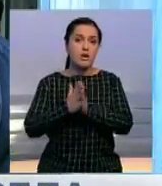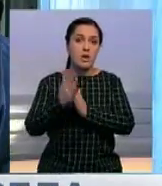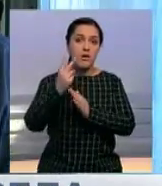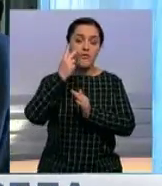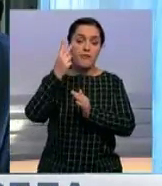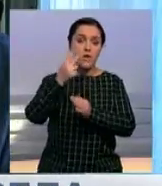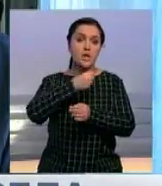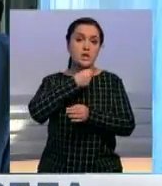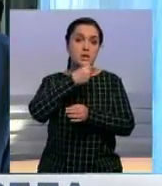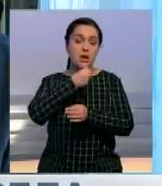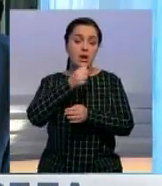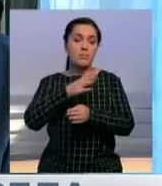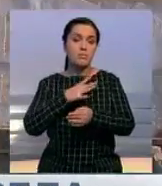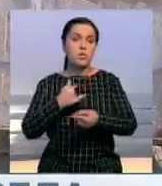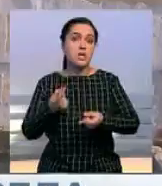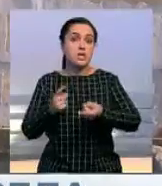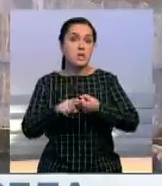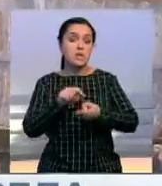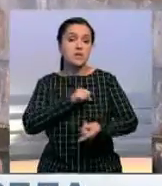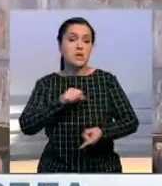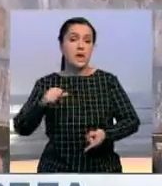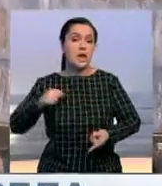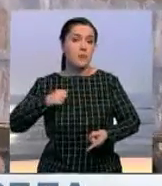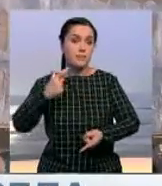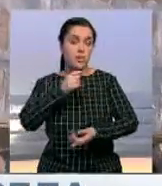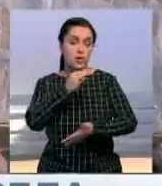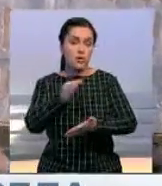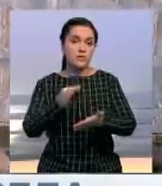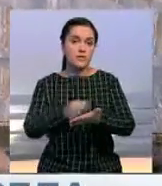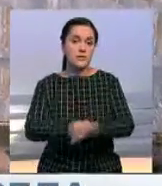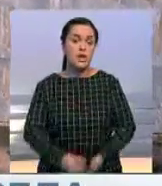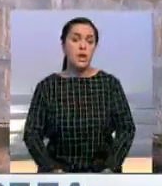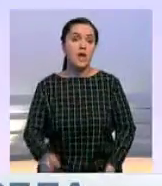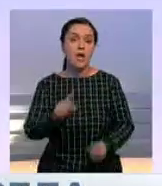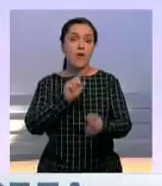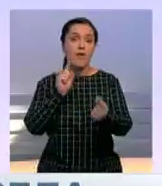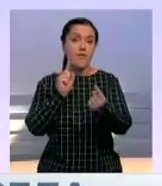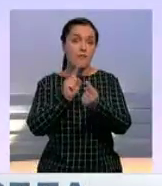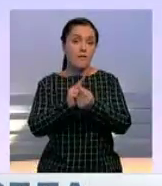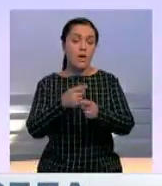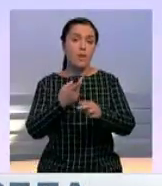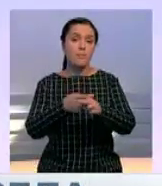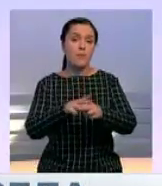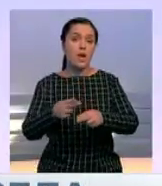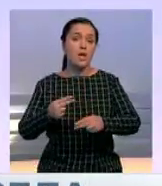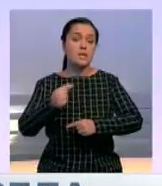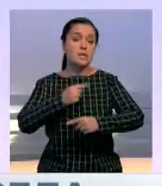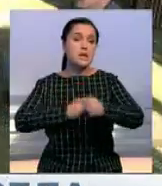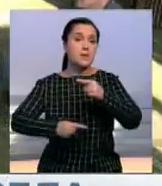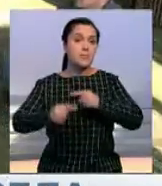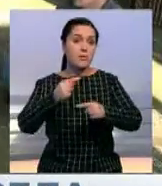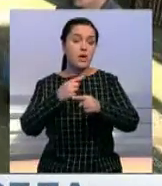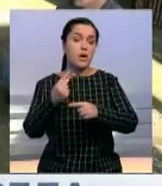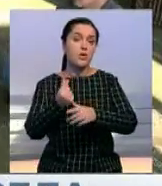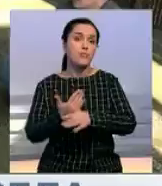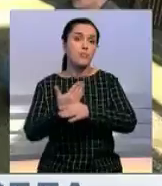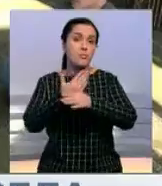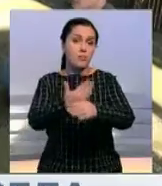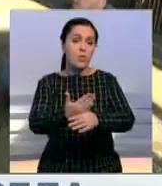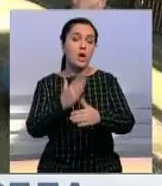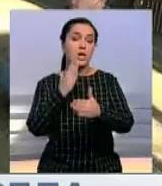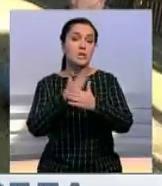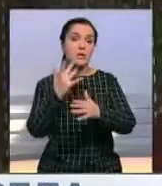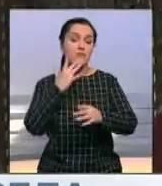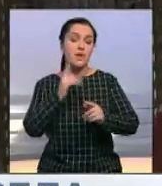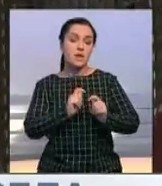что все зависит от нас самих. А сама встреча стала возможна благодаря поддержке местного бизнесмена Марата Халикова. Он постоянный